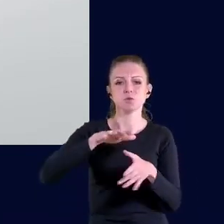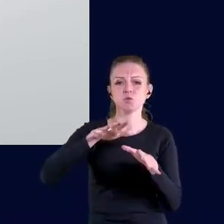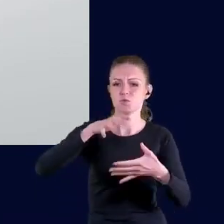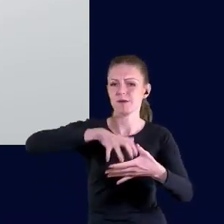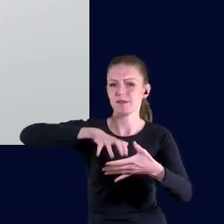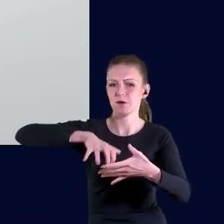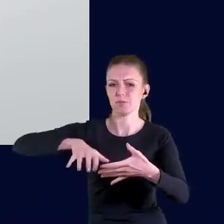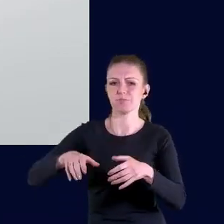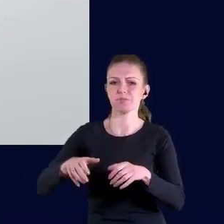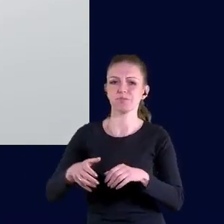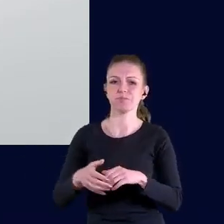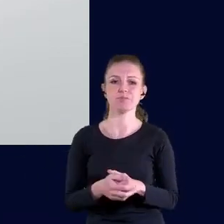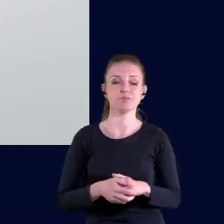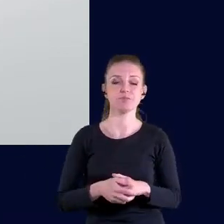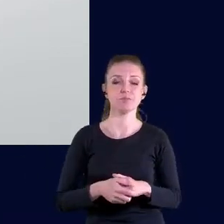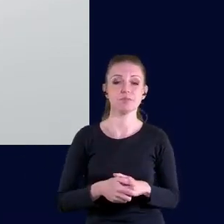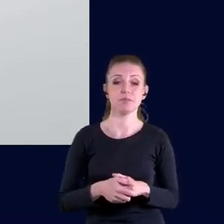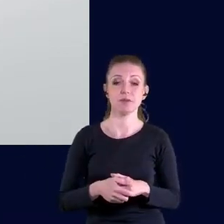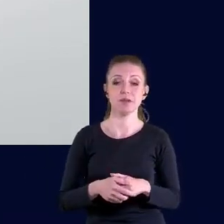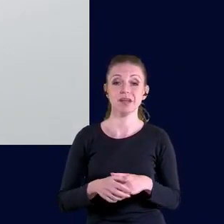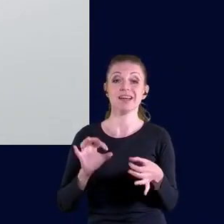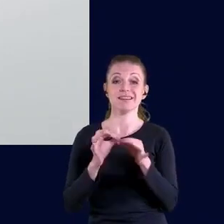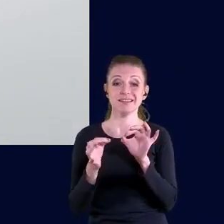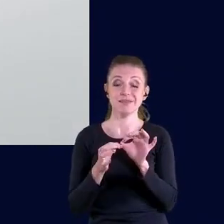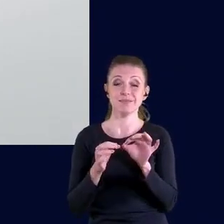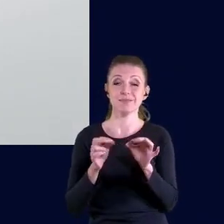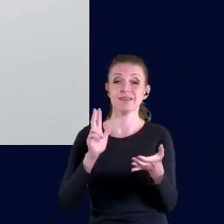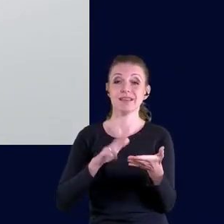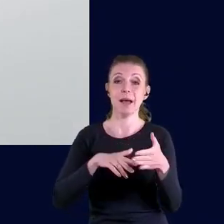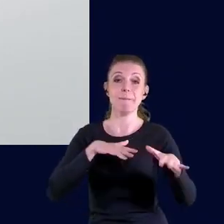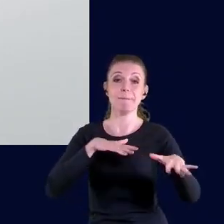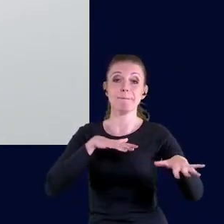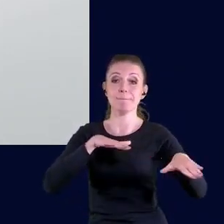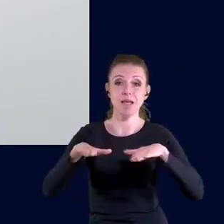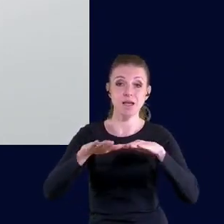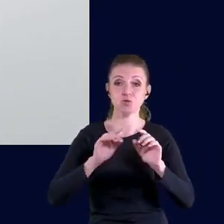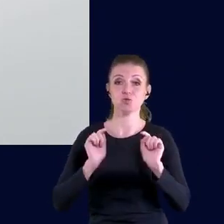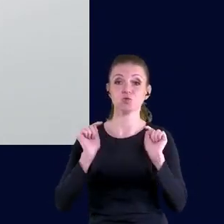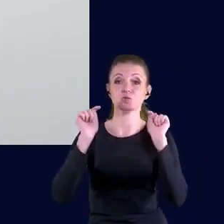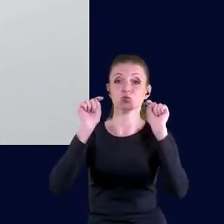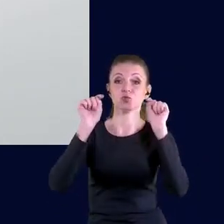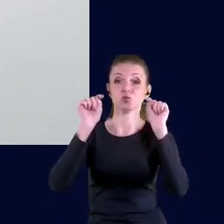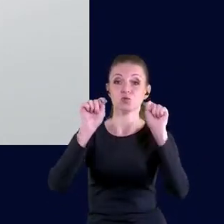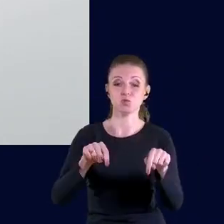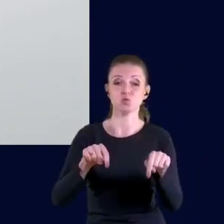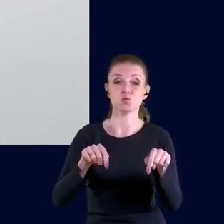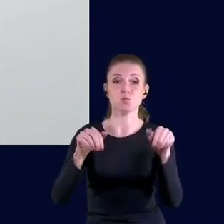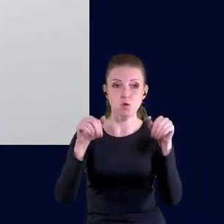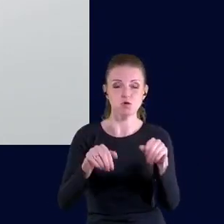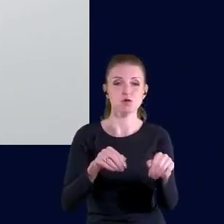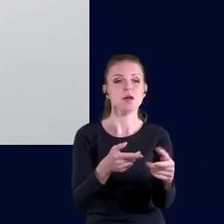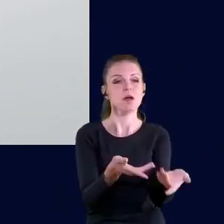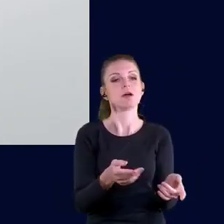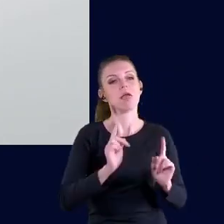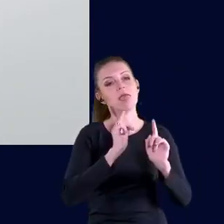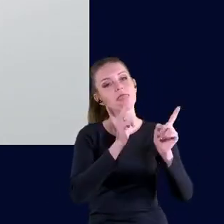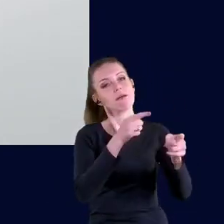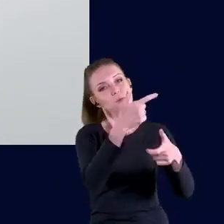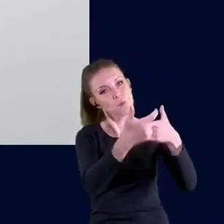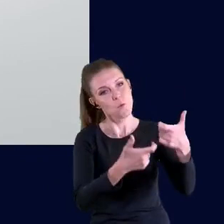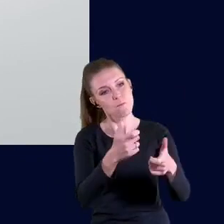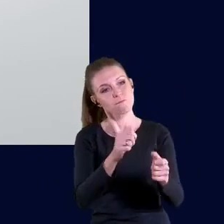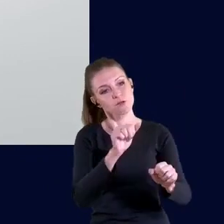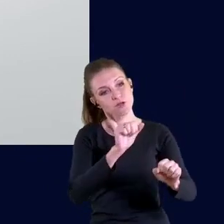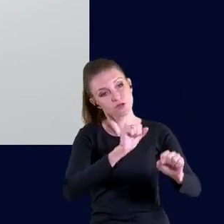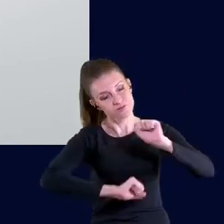szkolenia wyglądałyby gdyby miał wpływu Ten wymiar praktyczny wymiar szkoleń proste i